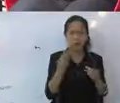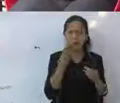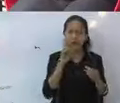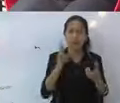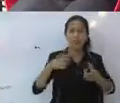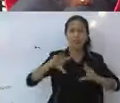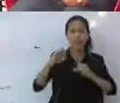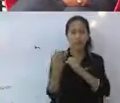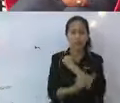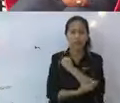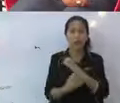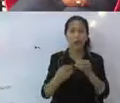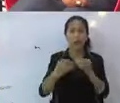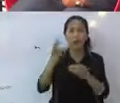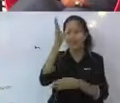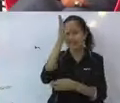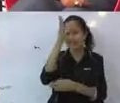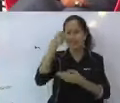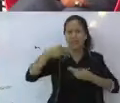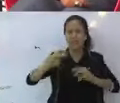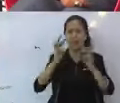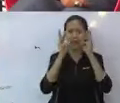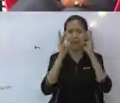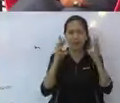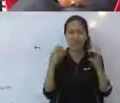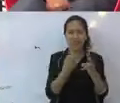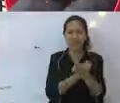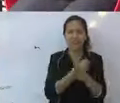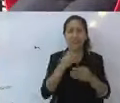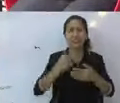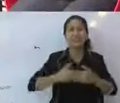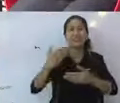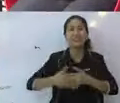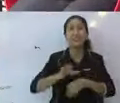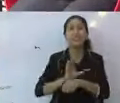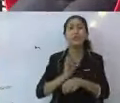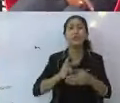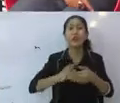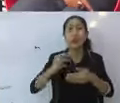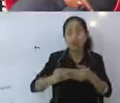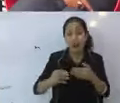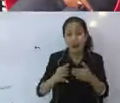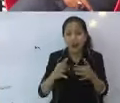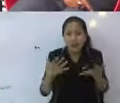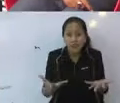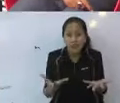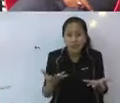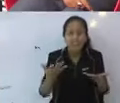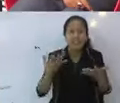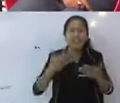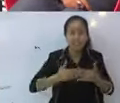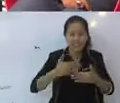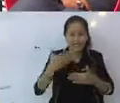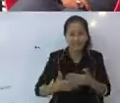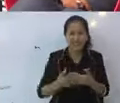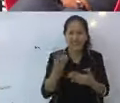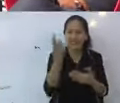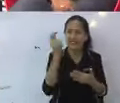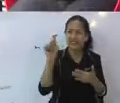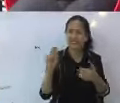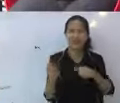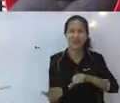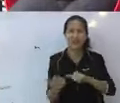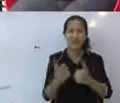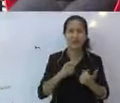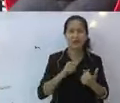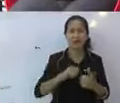mga tatay na pwede po makatune in po dyan sa ating The Baptist Lunch. Kaya huwag po kayong aalis dyan. Susunod na po ang